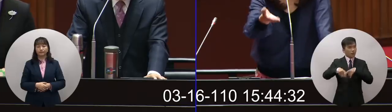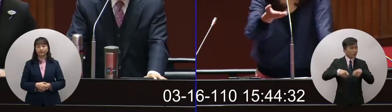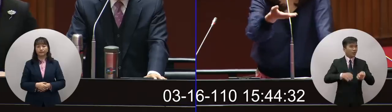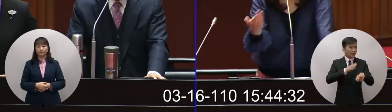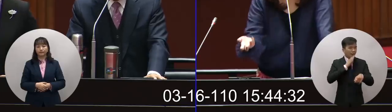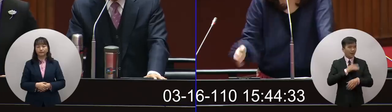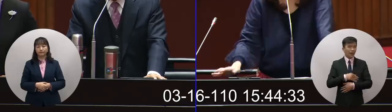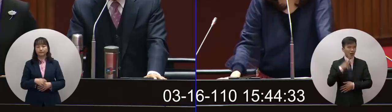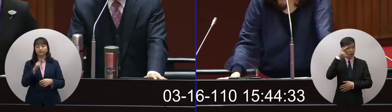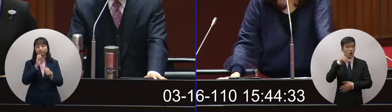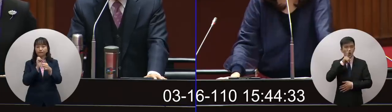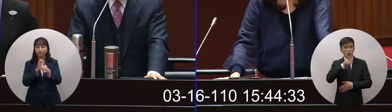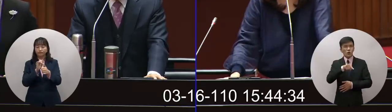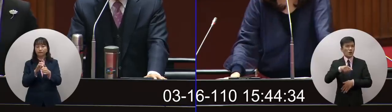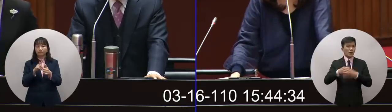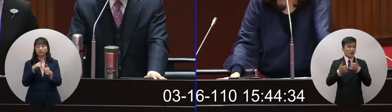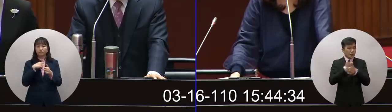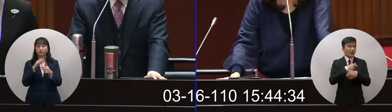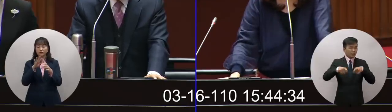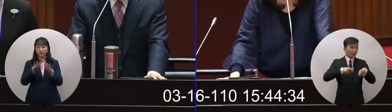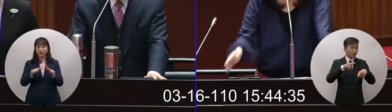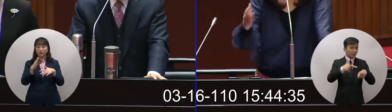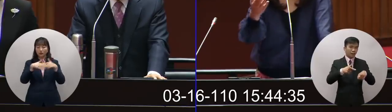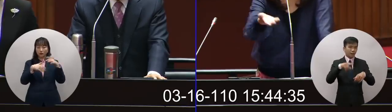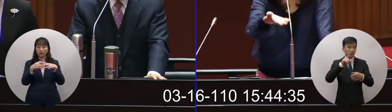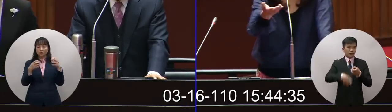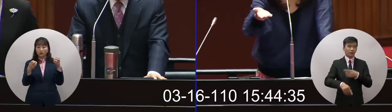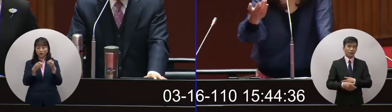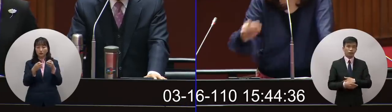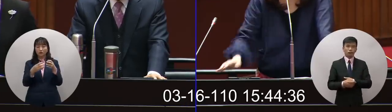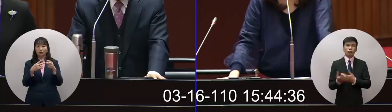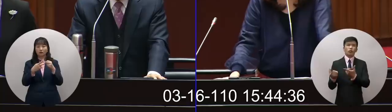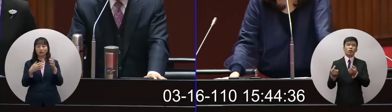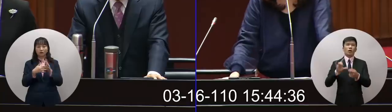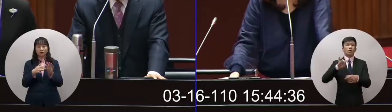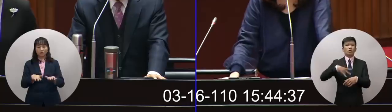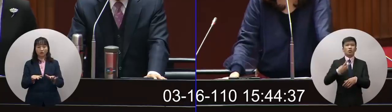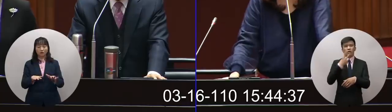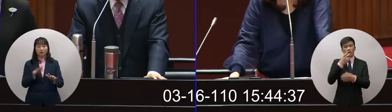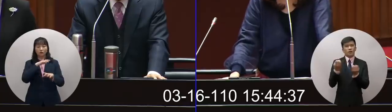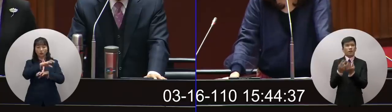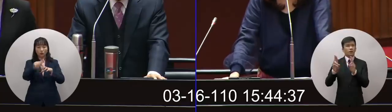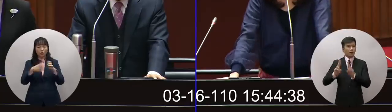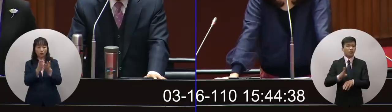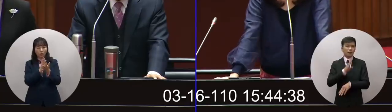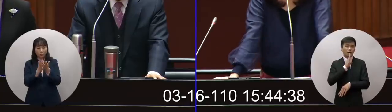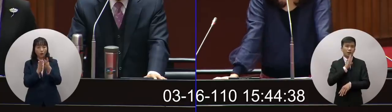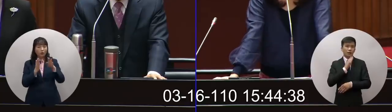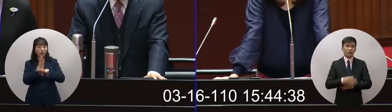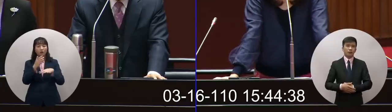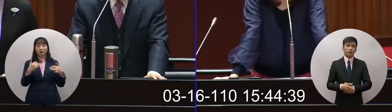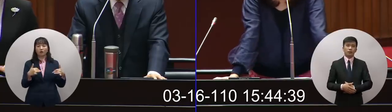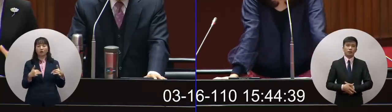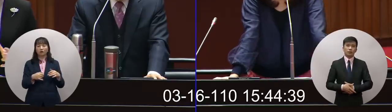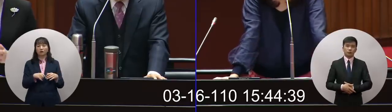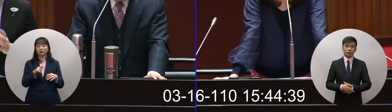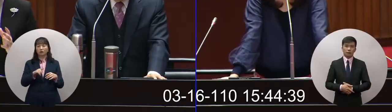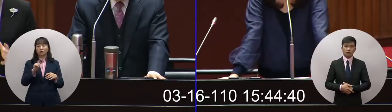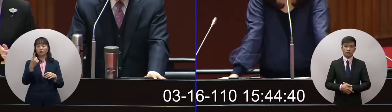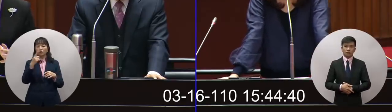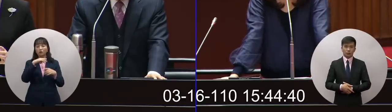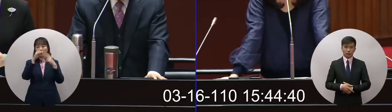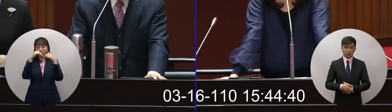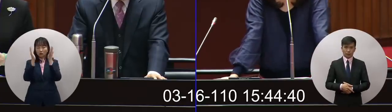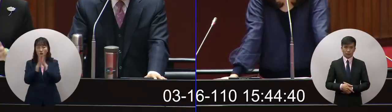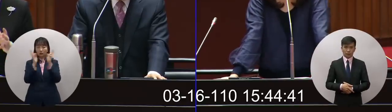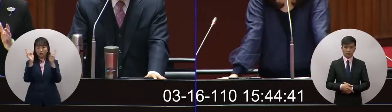又硬要说它不是替代方案呢？ 跟委员说，协和到现在 不是都一样是天然气发电吗？ 它环评都还没有过，所以所有的电